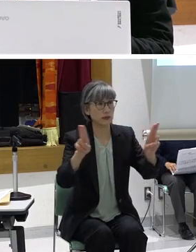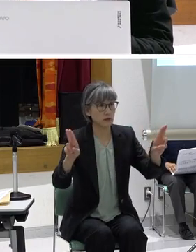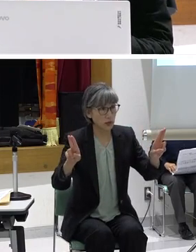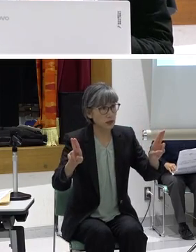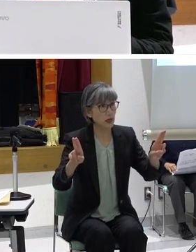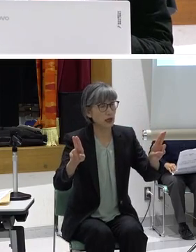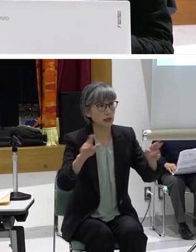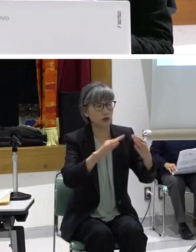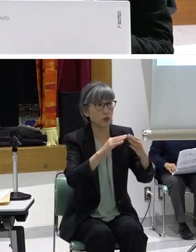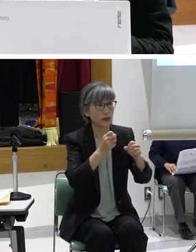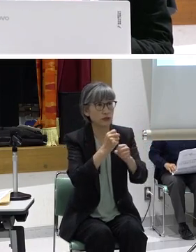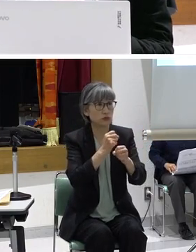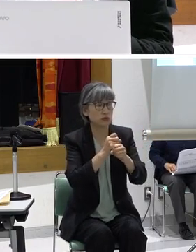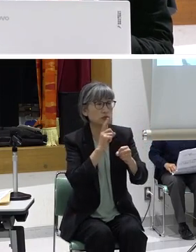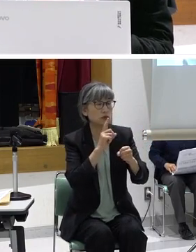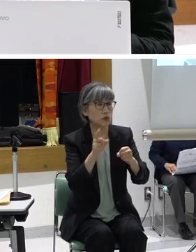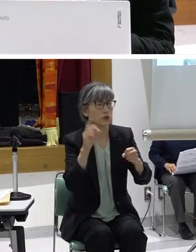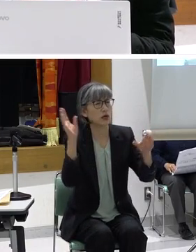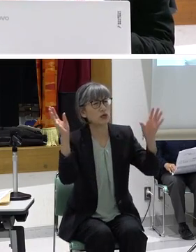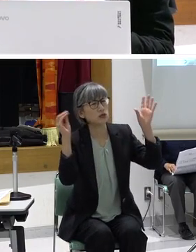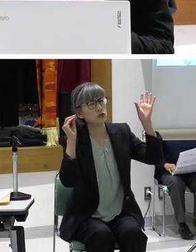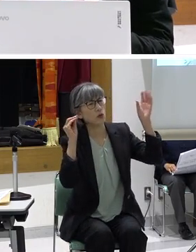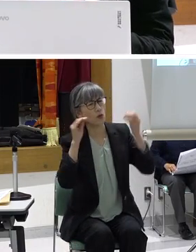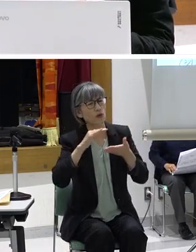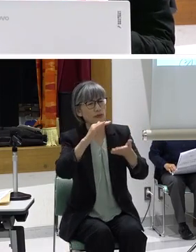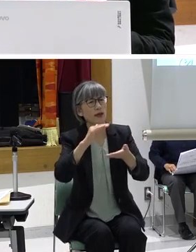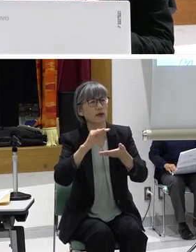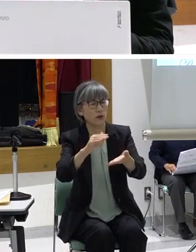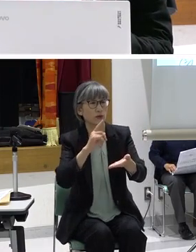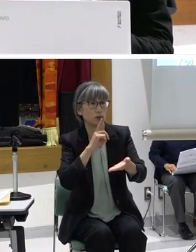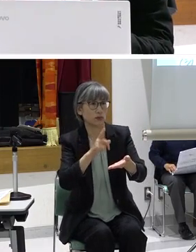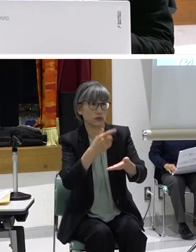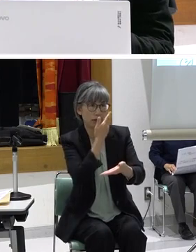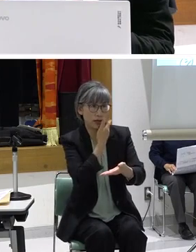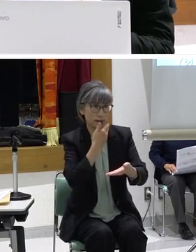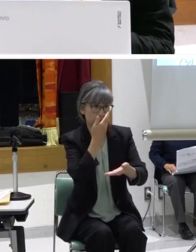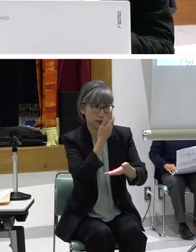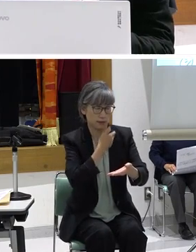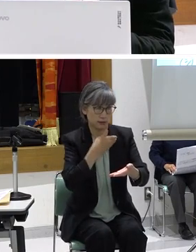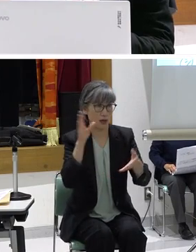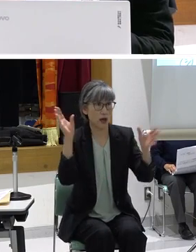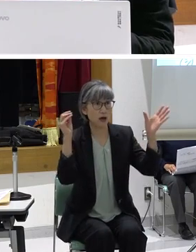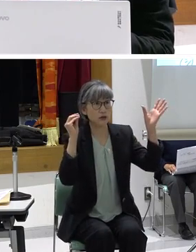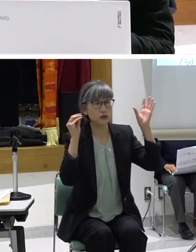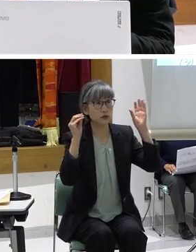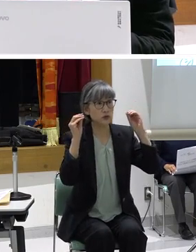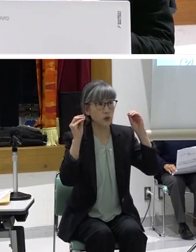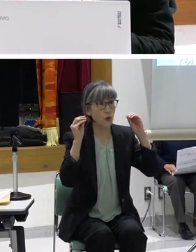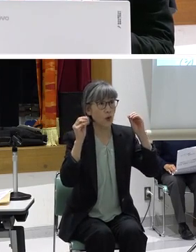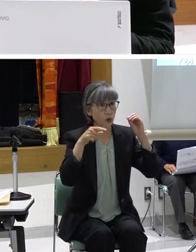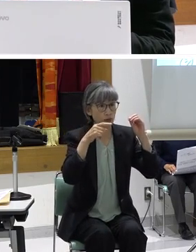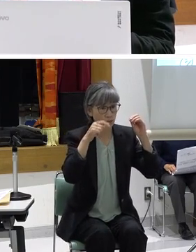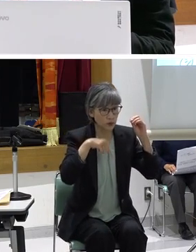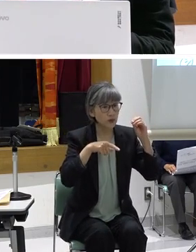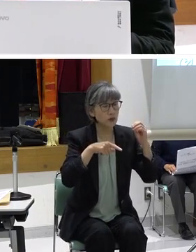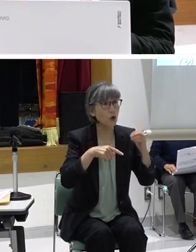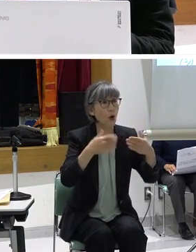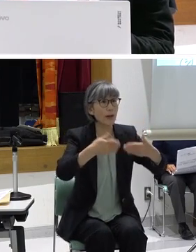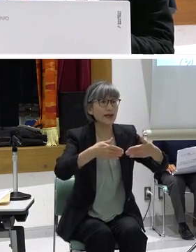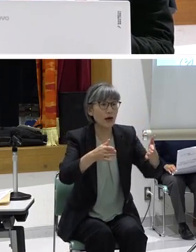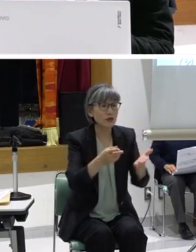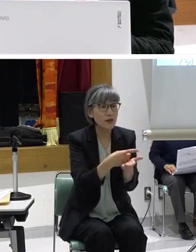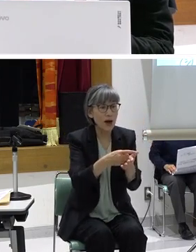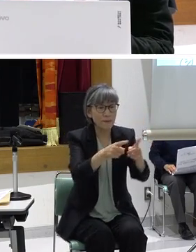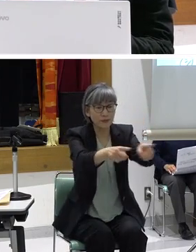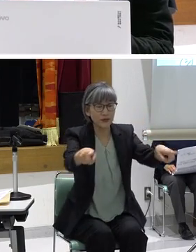提供がどうしても必要だ、大事だ、情報バリアフリーマップであったりとか、あるいは、